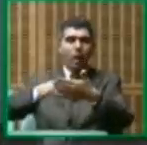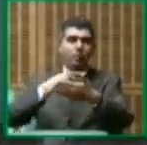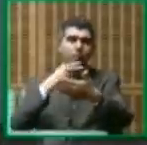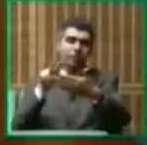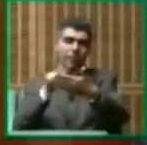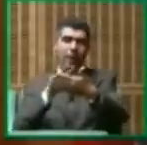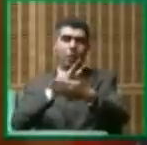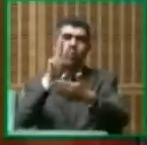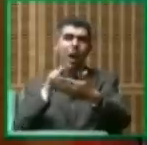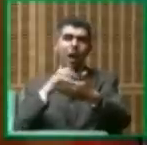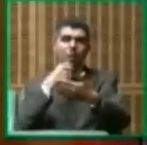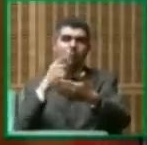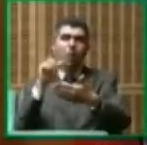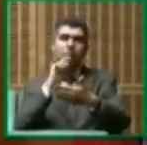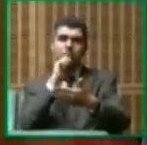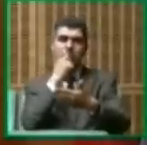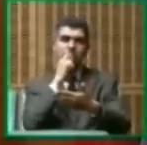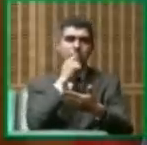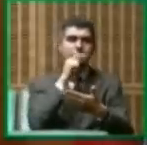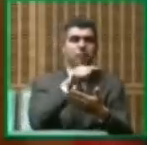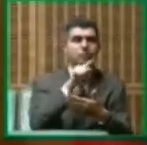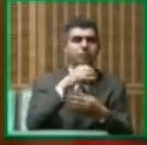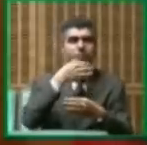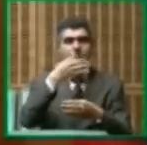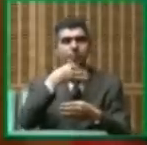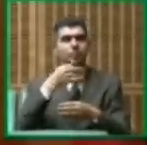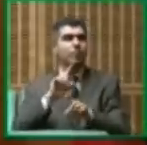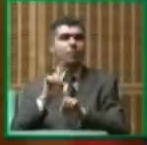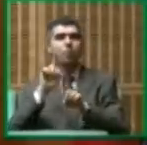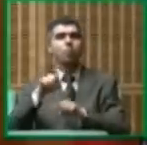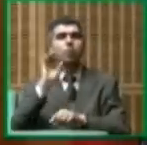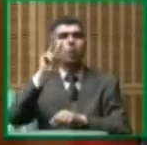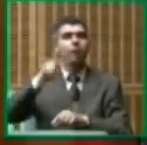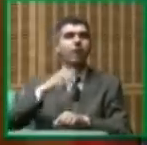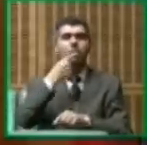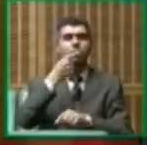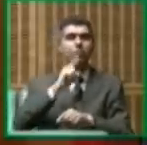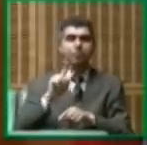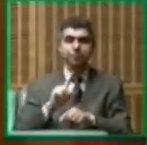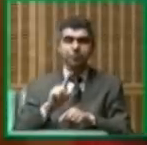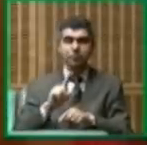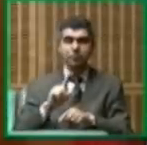الأمر سابقا. إذا المجهود اللي كيتم على مستوى التحضير لهذا الاستحقاق الكبير فيه جميع